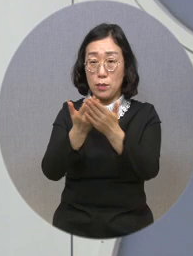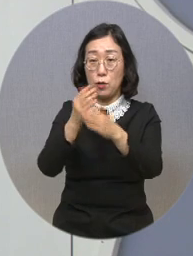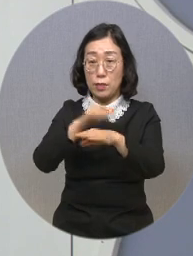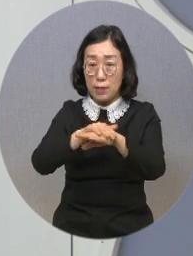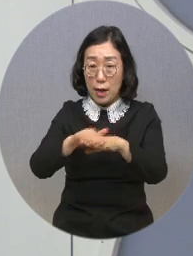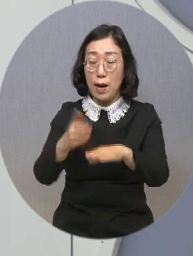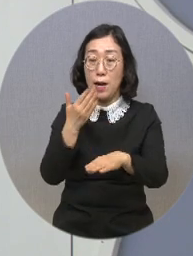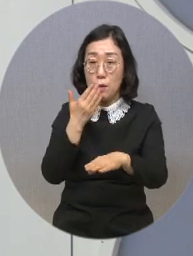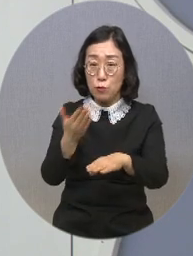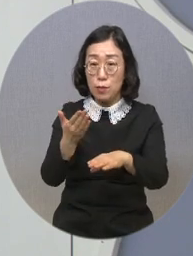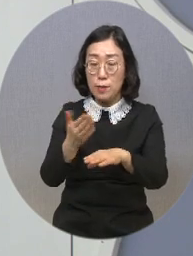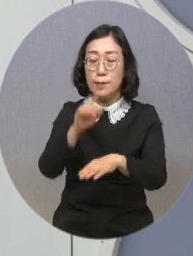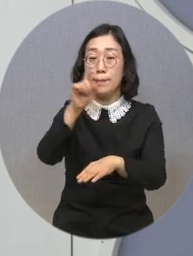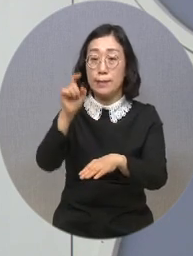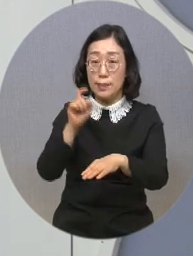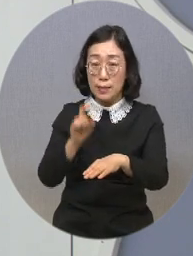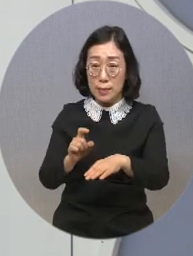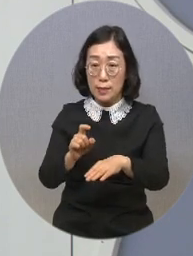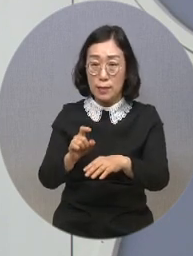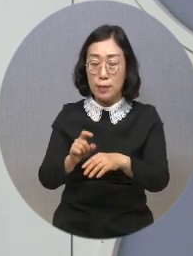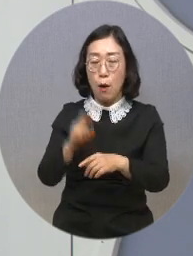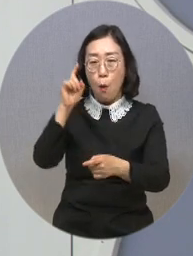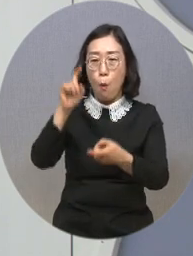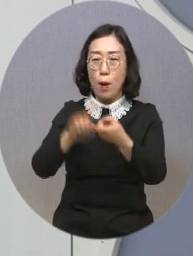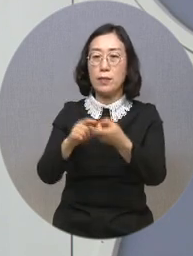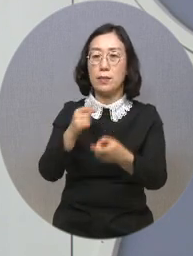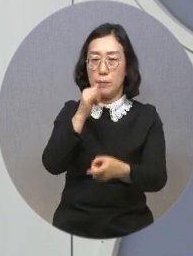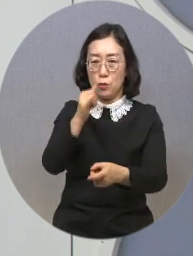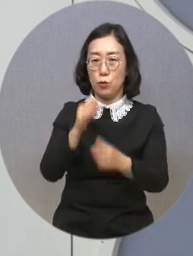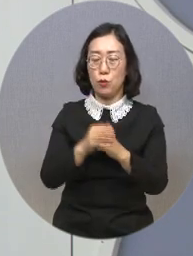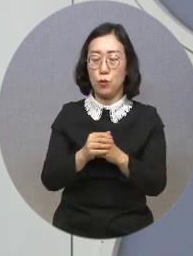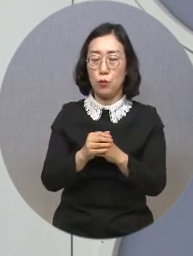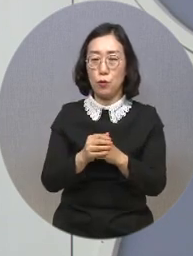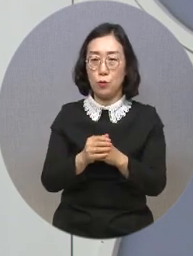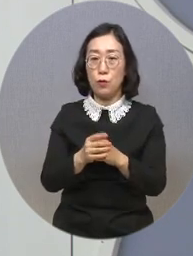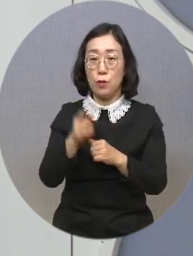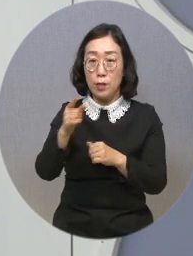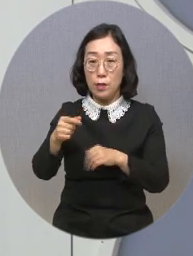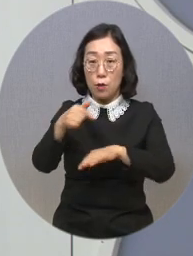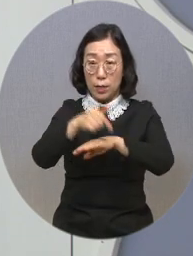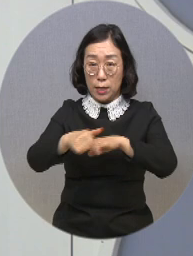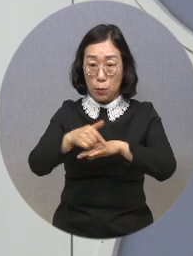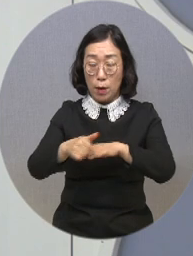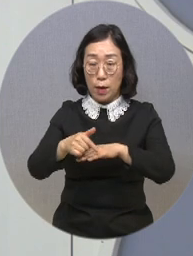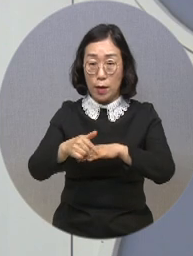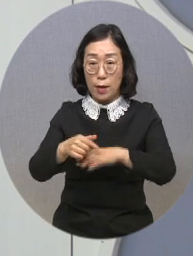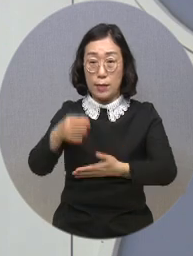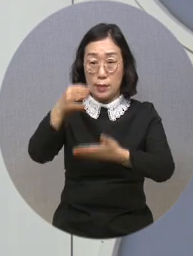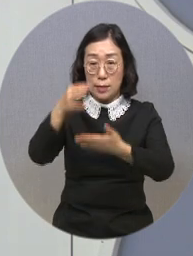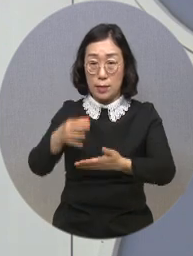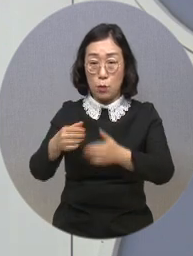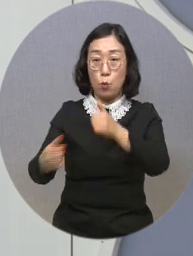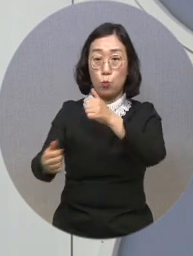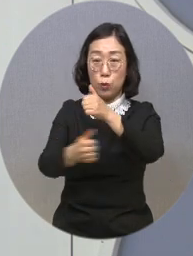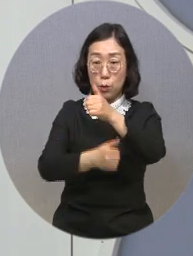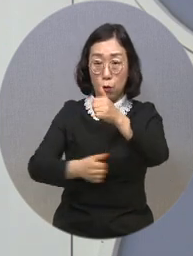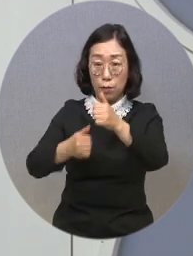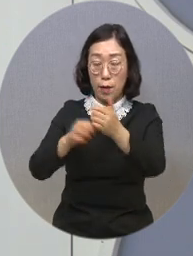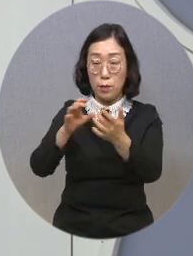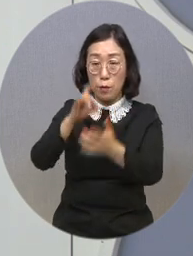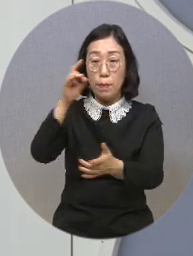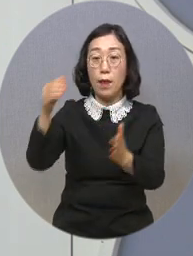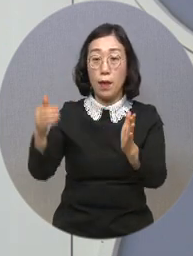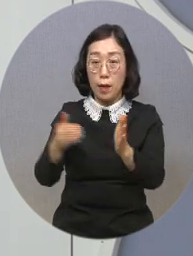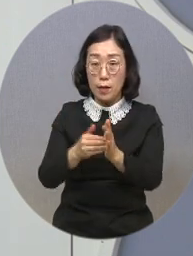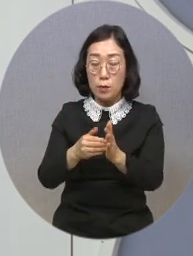시킬 수 있을까 하는 쪽에 관심이 많았습니다. 그래서 기획재정위원회를 택해서 그쪽에서